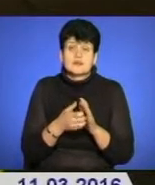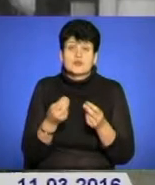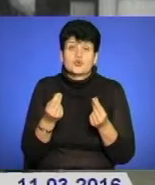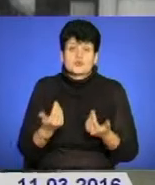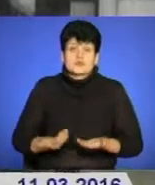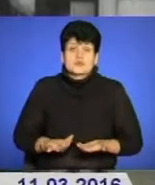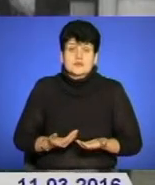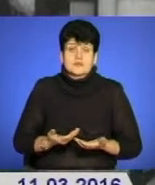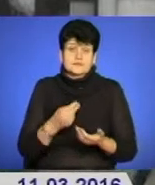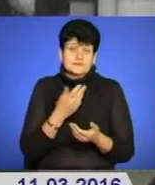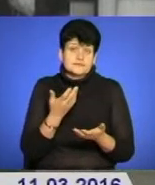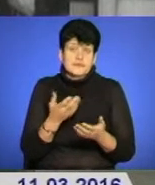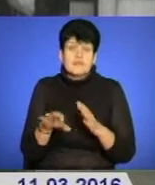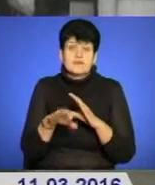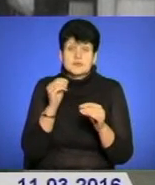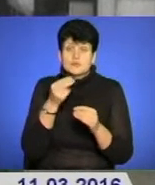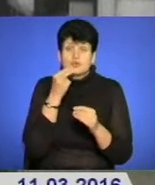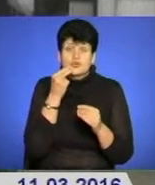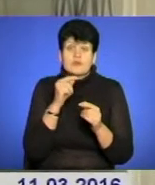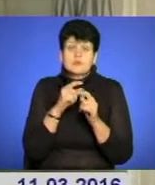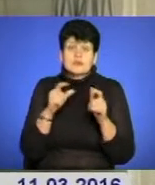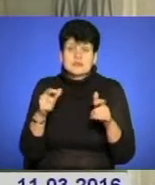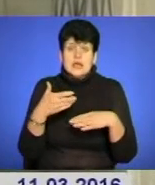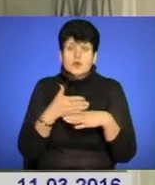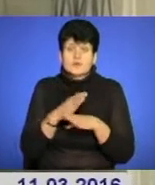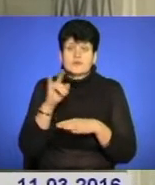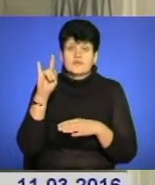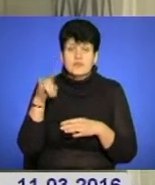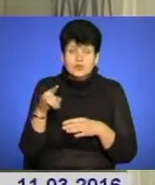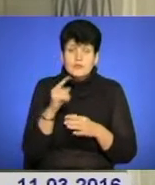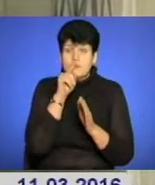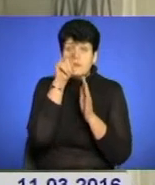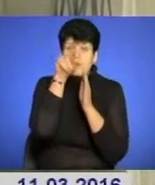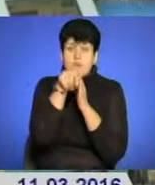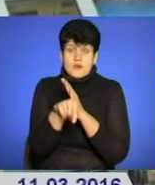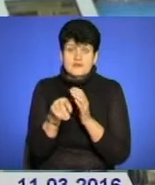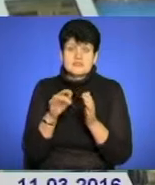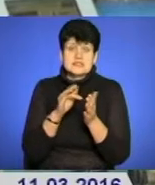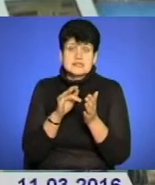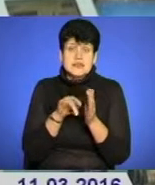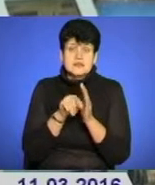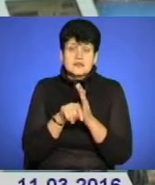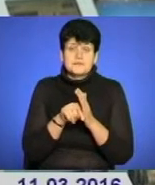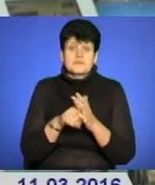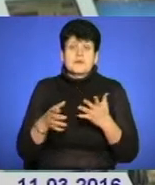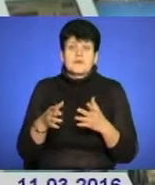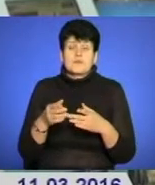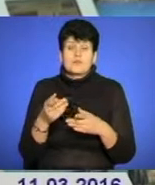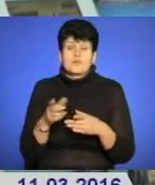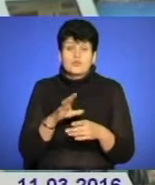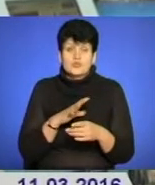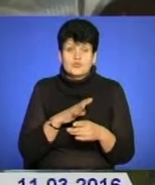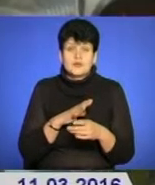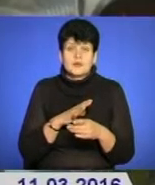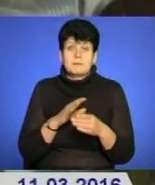проживання. Обравши продуктовий магазин, шляхом розбиття вікна злодій потрапив до середини. Джентльменським набором правопорушника були